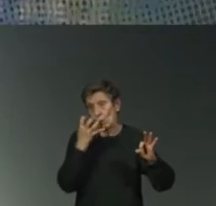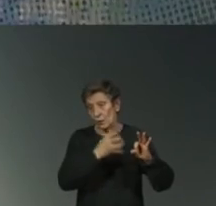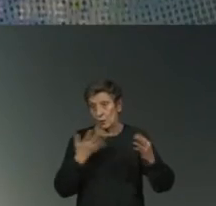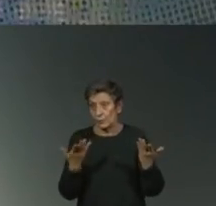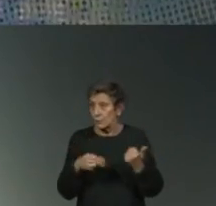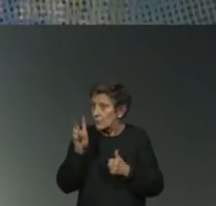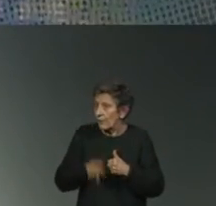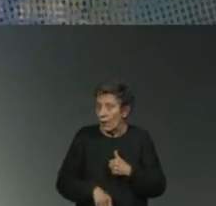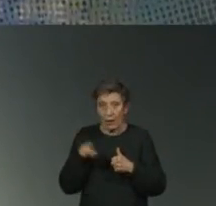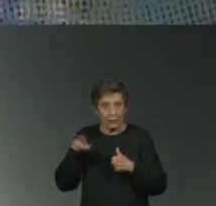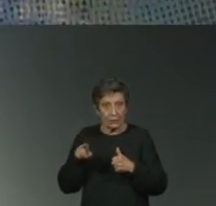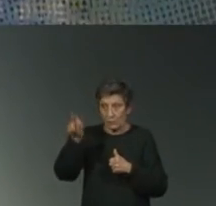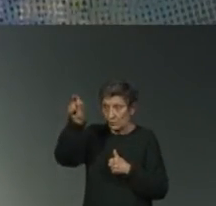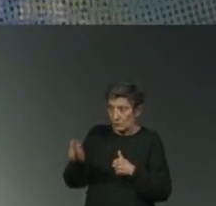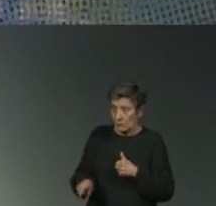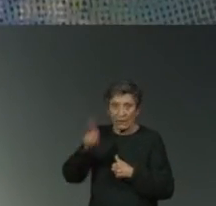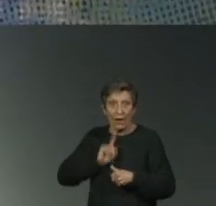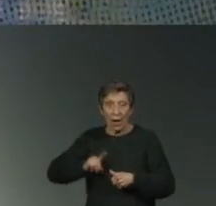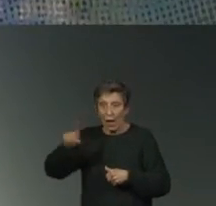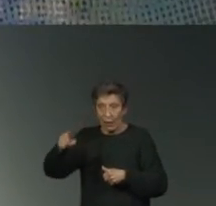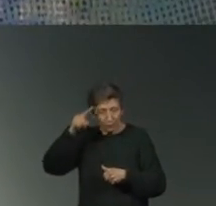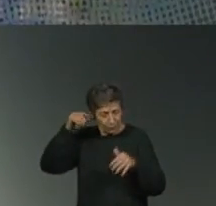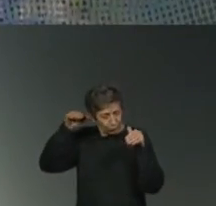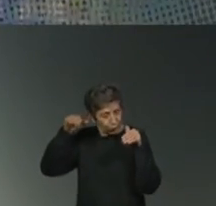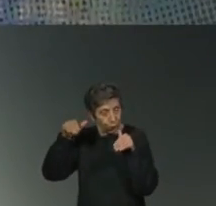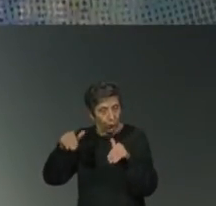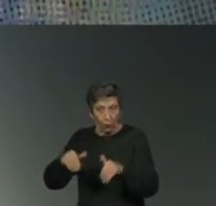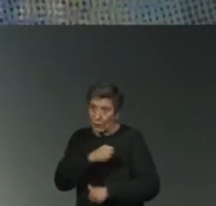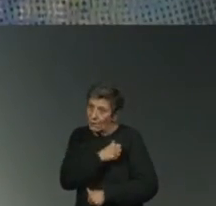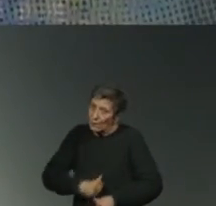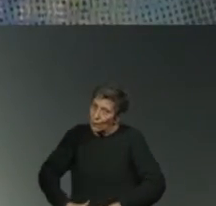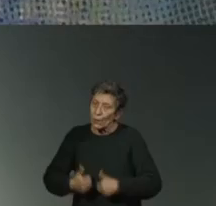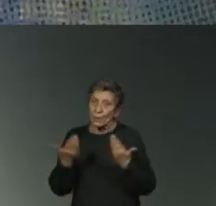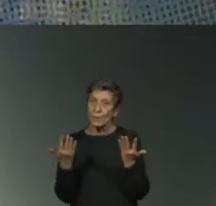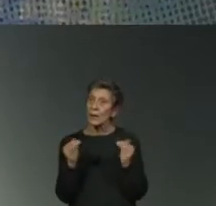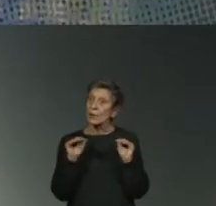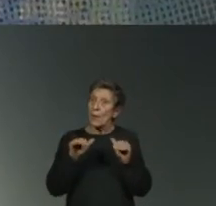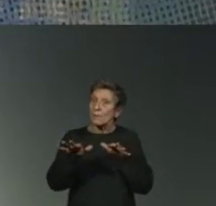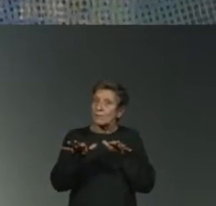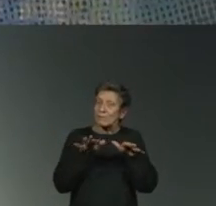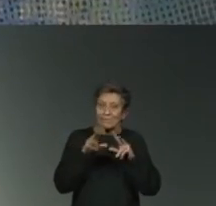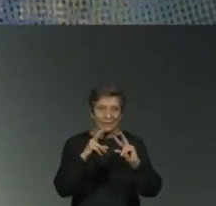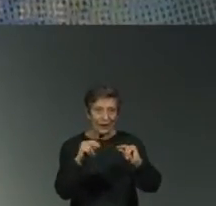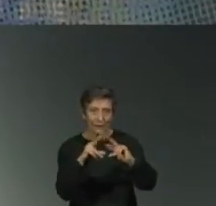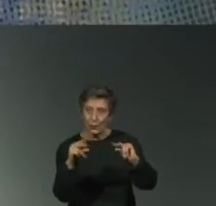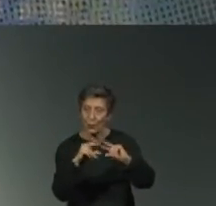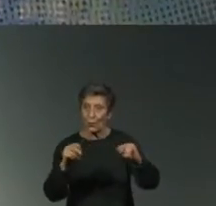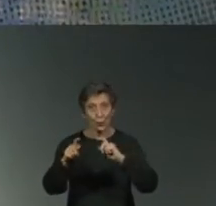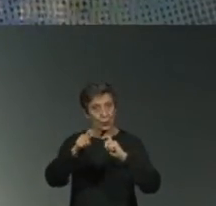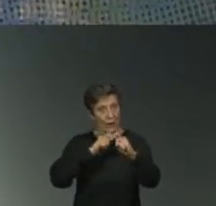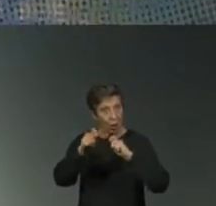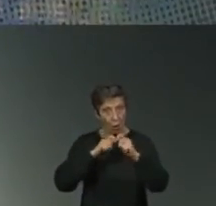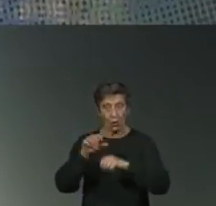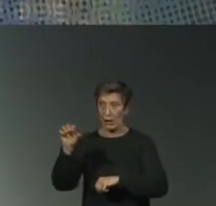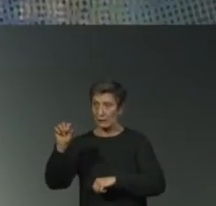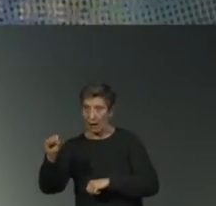et longue descente aux enfers d'une femme, le dispositif narratif que j'avais mis au point, et donc ce dialogue entre Sarah